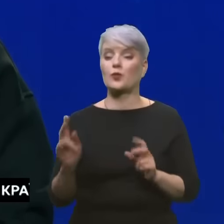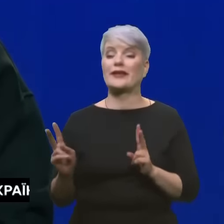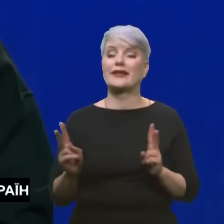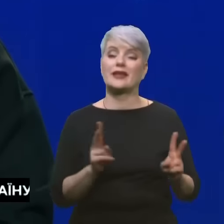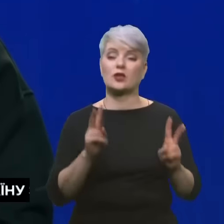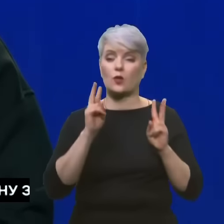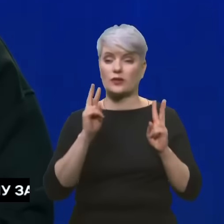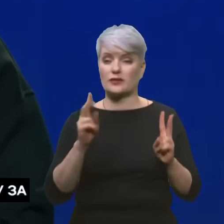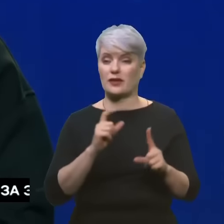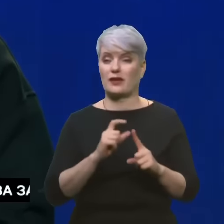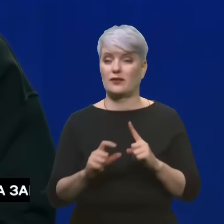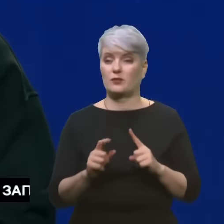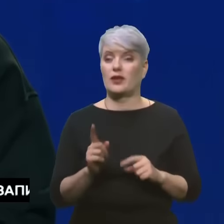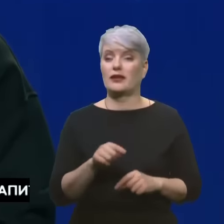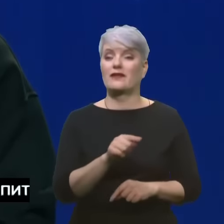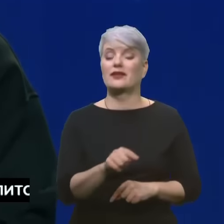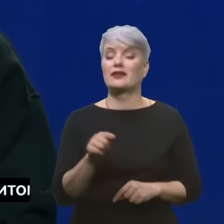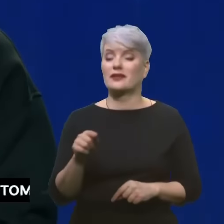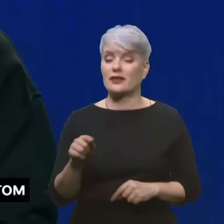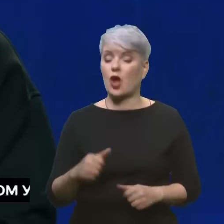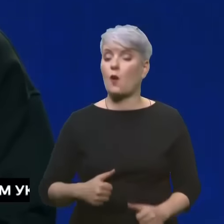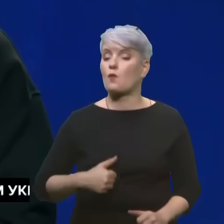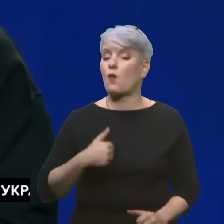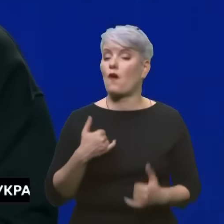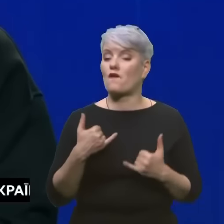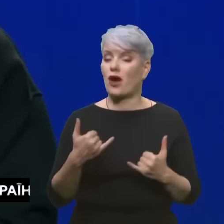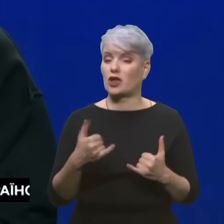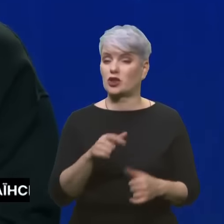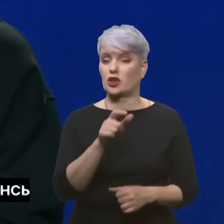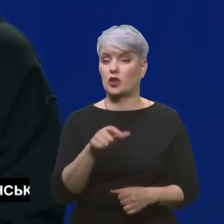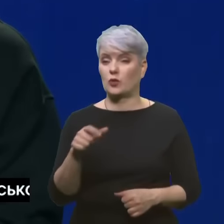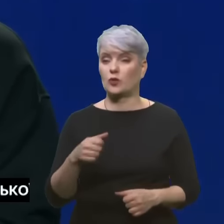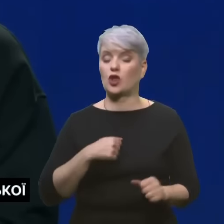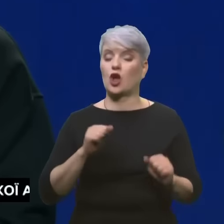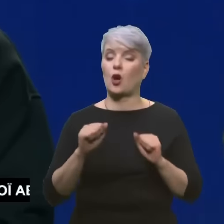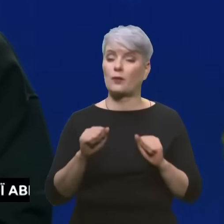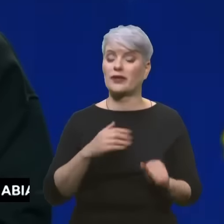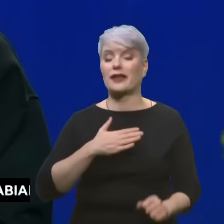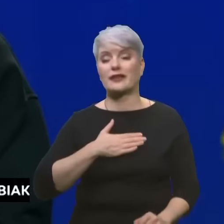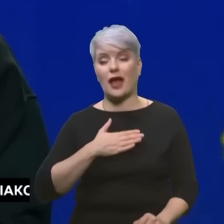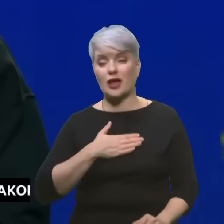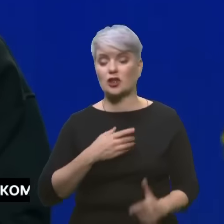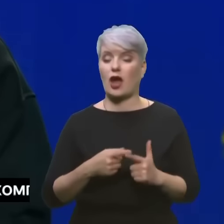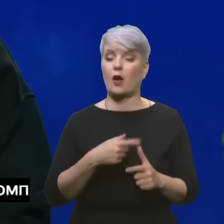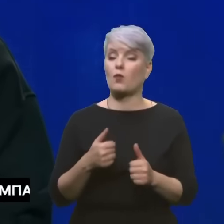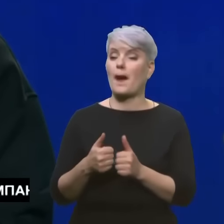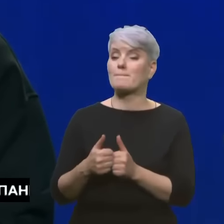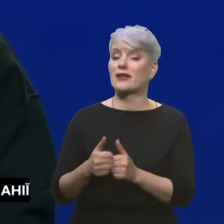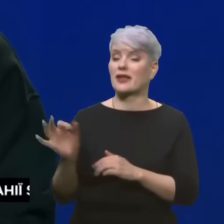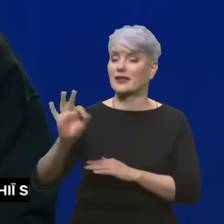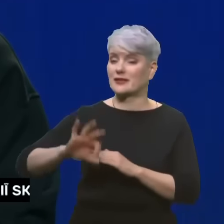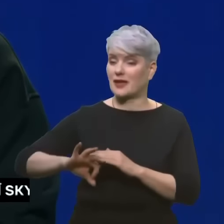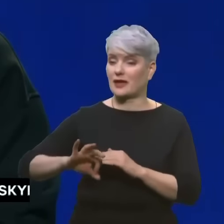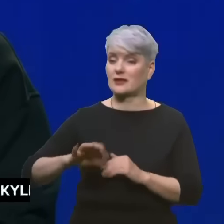знає відповіді. Навіть ті поважні люди, командири наші або партнери західні, коли